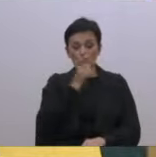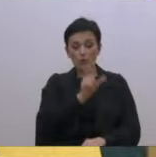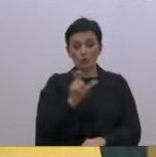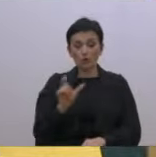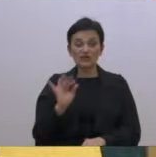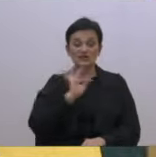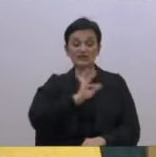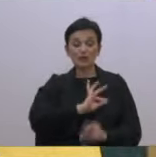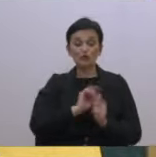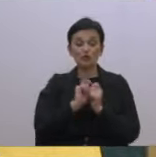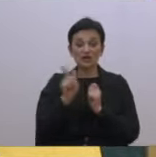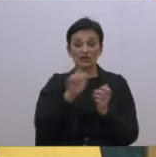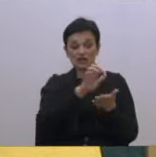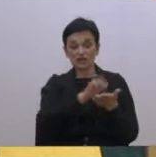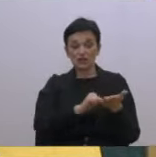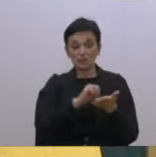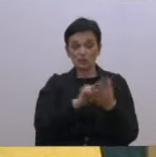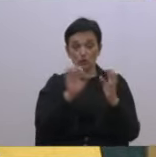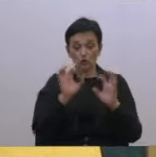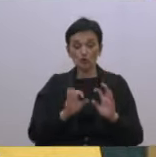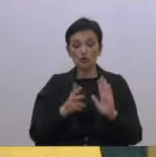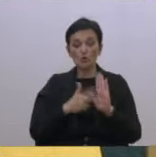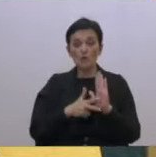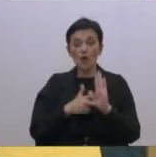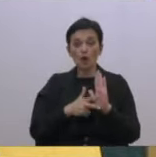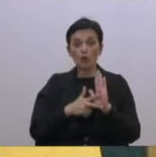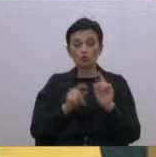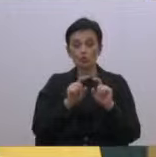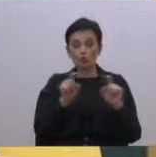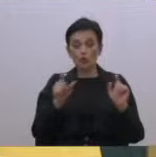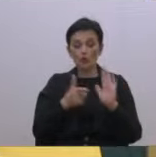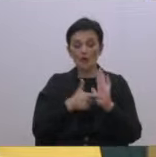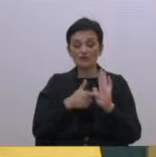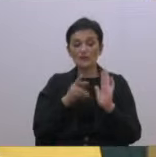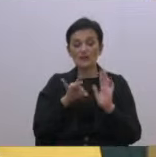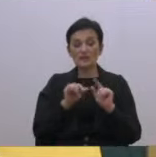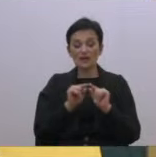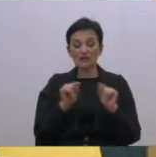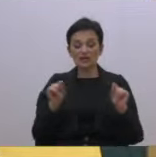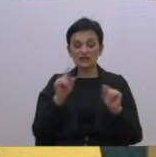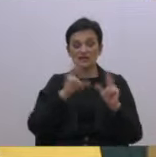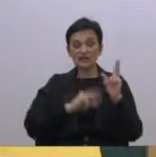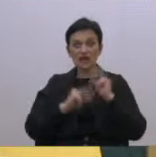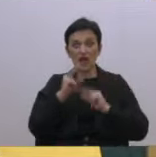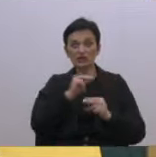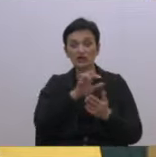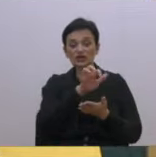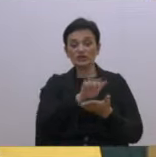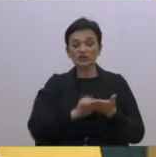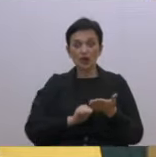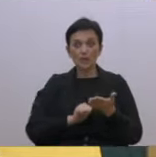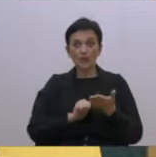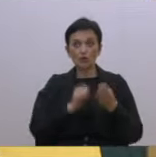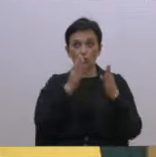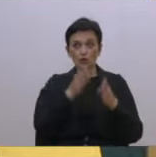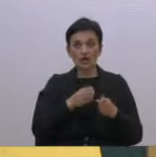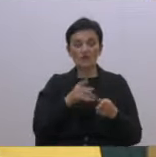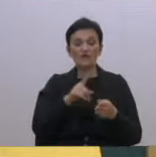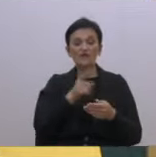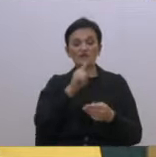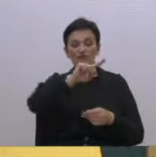საშემოსავლო გადასახადით იბეგრებიან ამ კოდექსის მე-4 მუხლის მე-7 და მე-7 პრიმა ნაწილებით გათვალისწინებული დაბეგვრის ობიექტების მიხედვით, ვალდებული